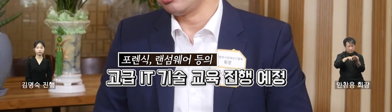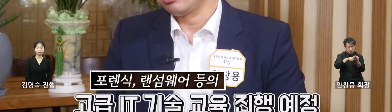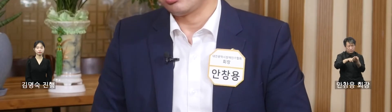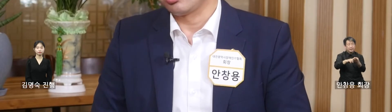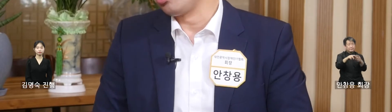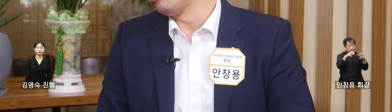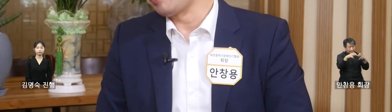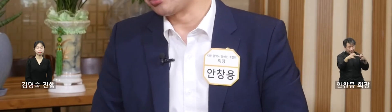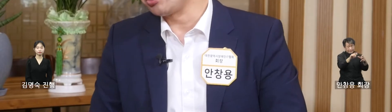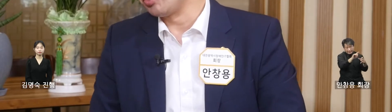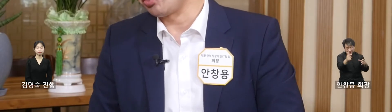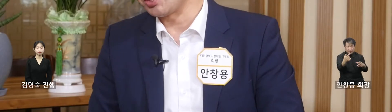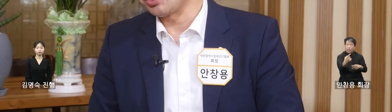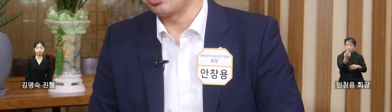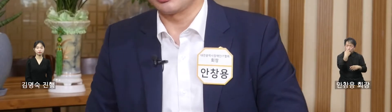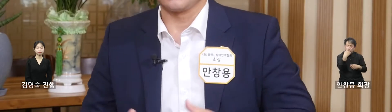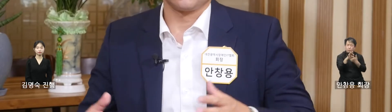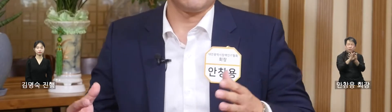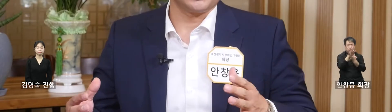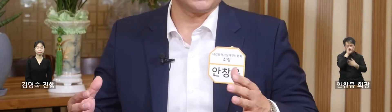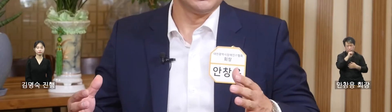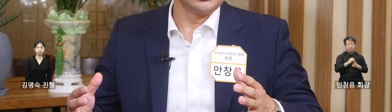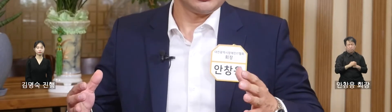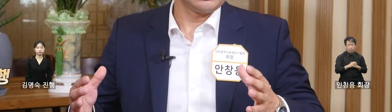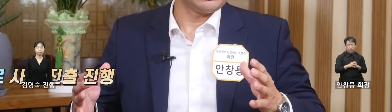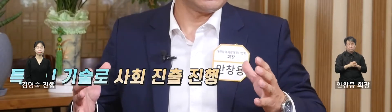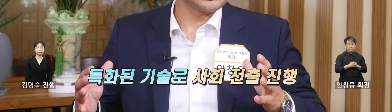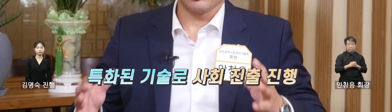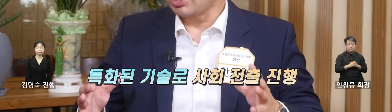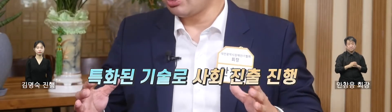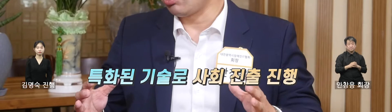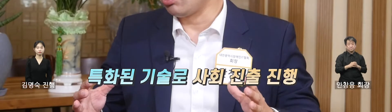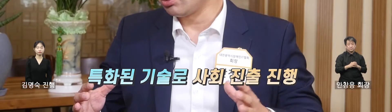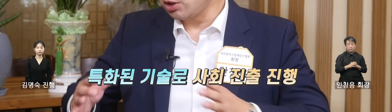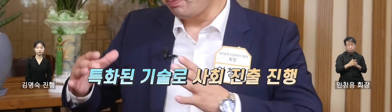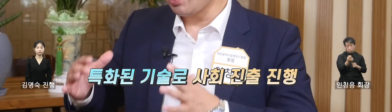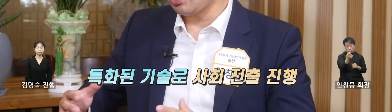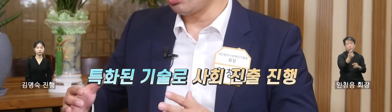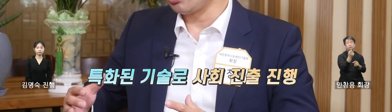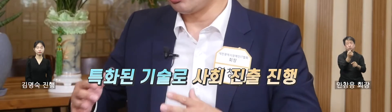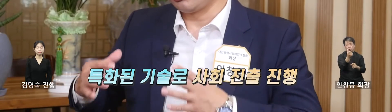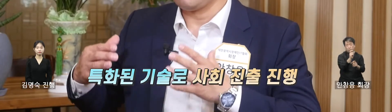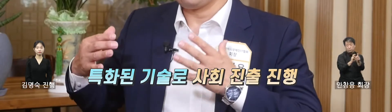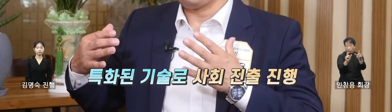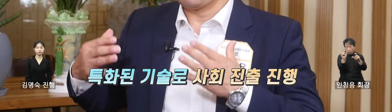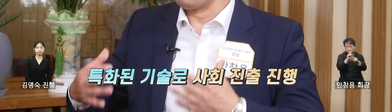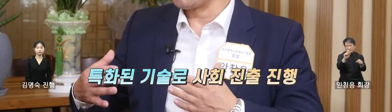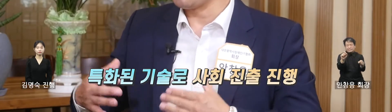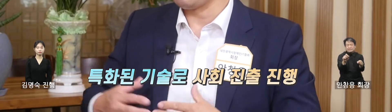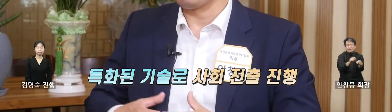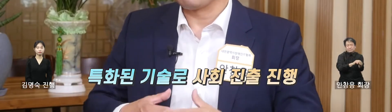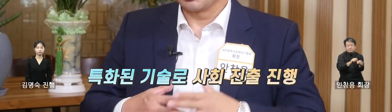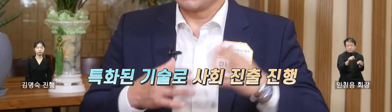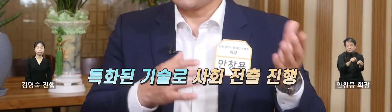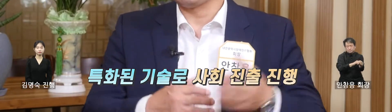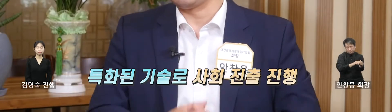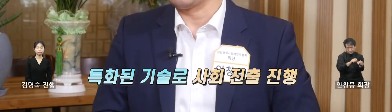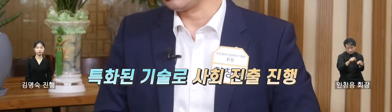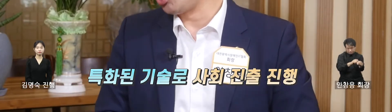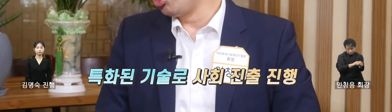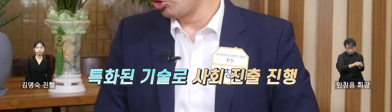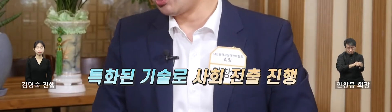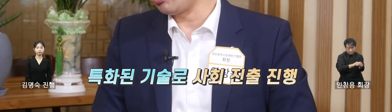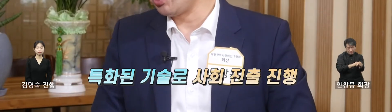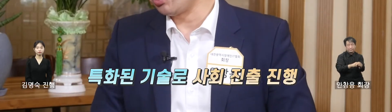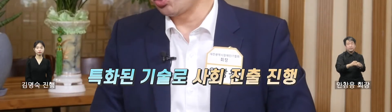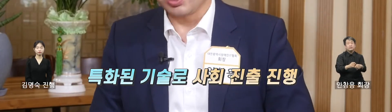장애인들이 교육을 받았으면 좋겠어요. 그래서 좀 더 특화되고 특별한 것을 배워서 사회에